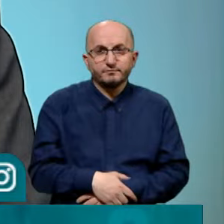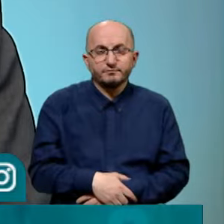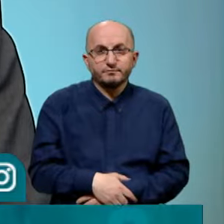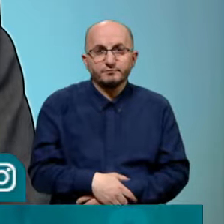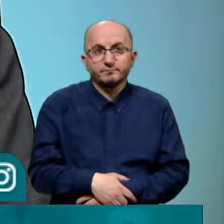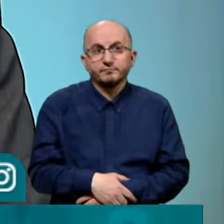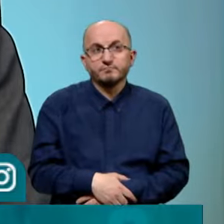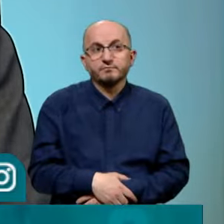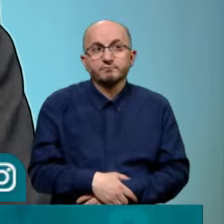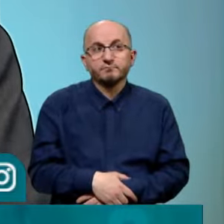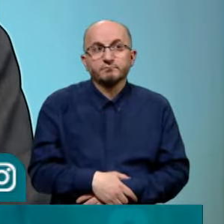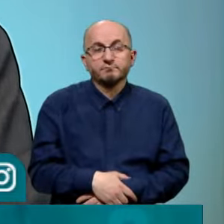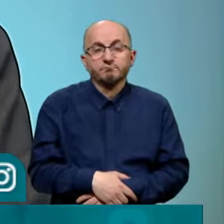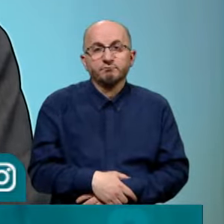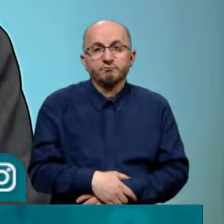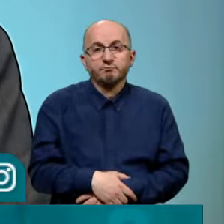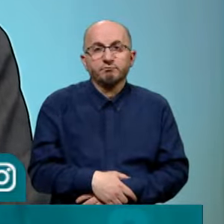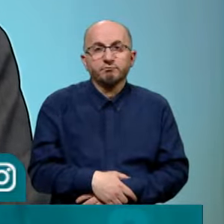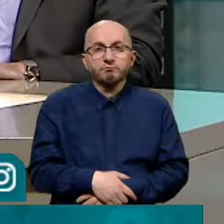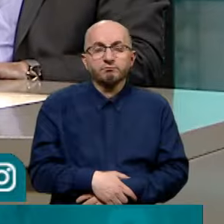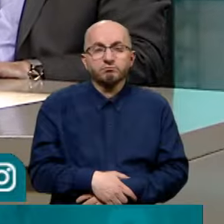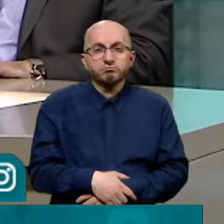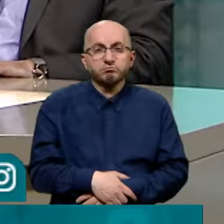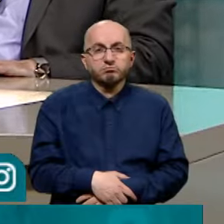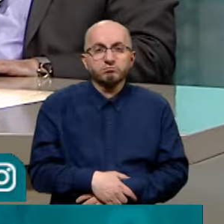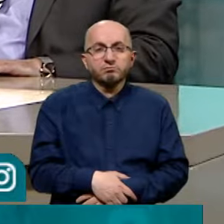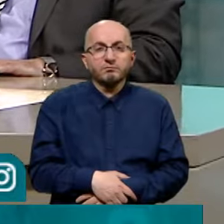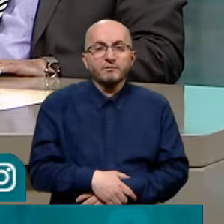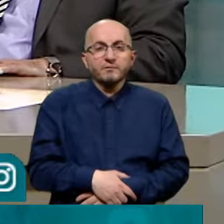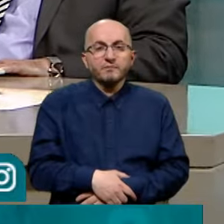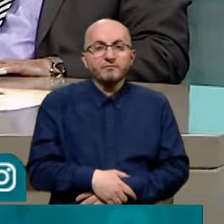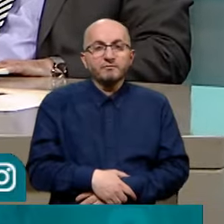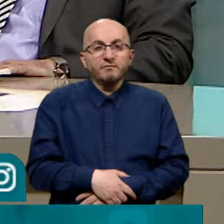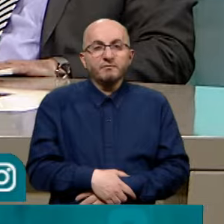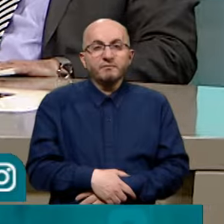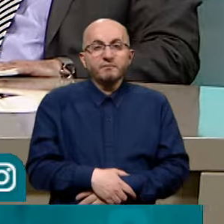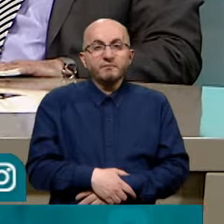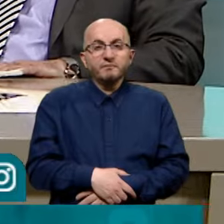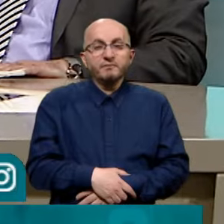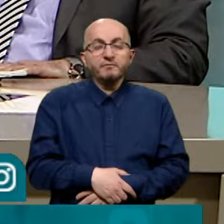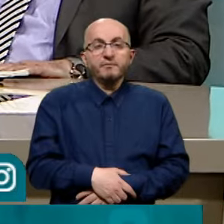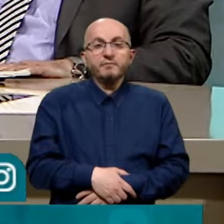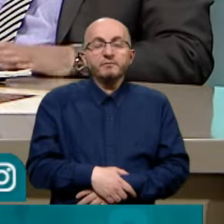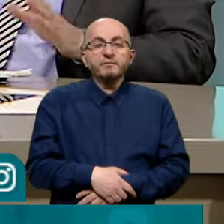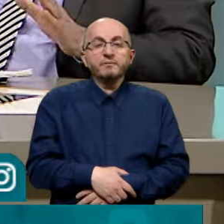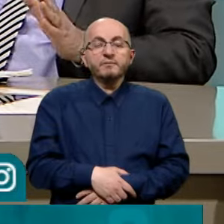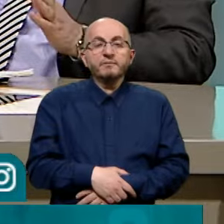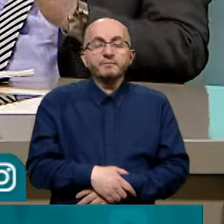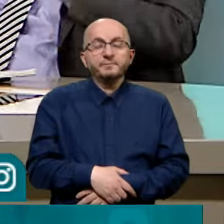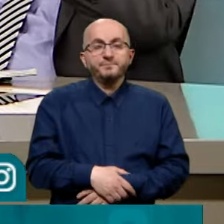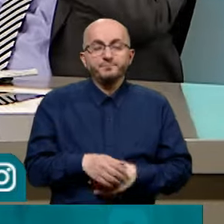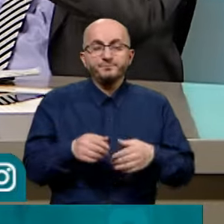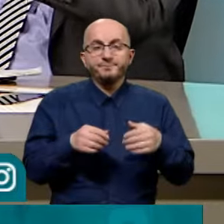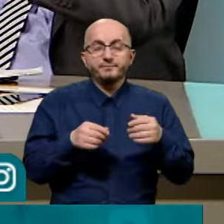مِنَ الْحِيرَةِ حَتَّى تَطُوفَ بِالْكَعْبَ لَا تَخَافُ أَحَدًا اِلَّا اللّٰهَ رَبَّ الْعَالَمِينَ. Buhari hadisi.